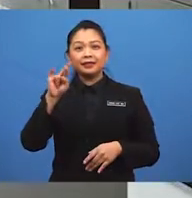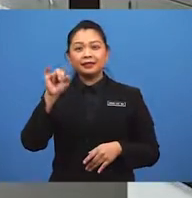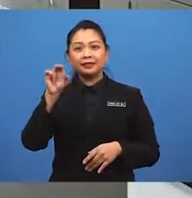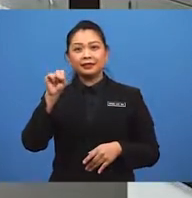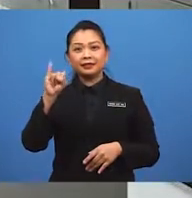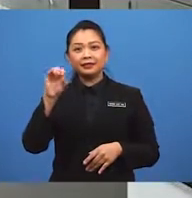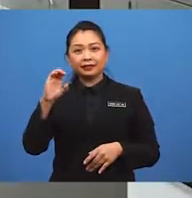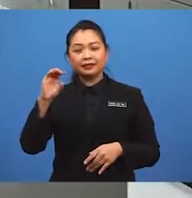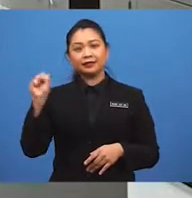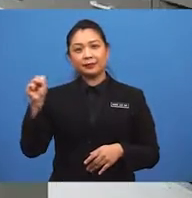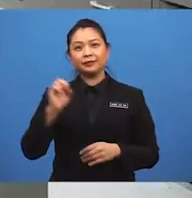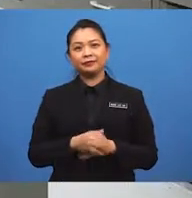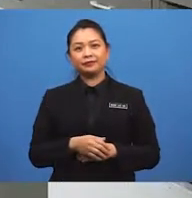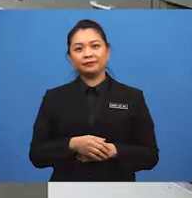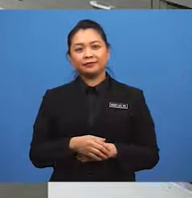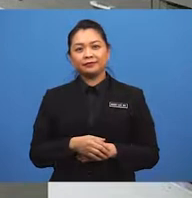semiconductor.